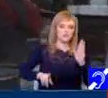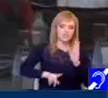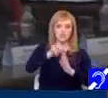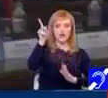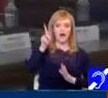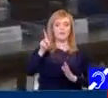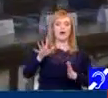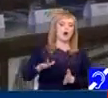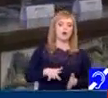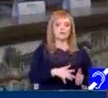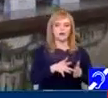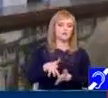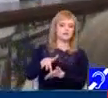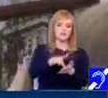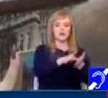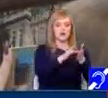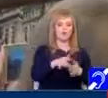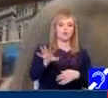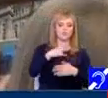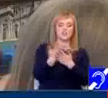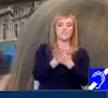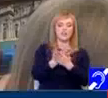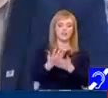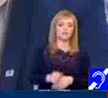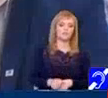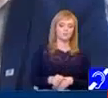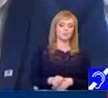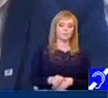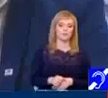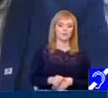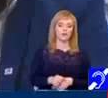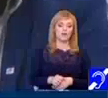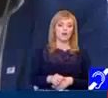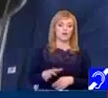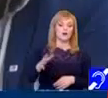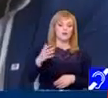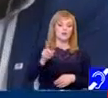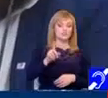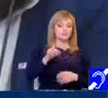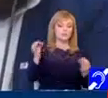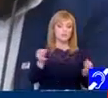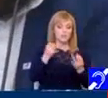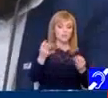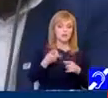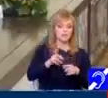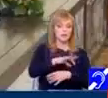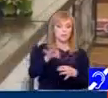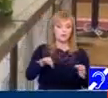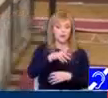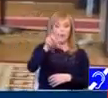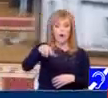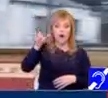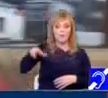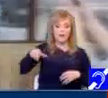istoric România-Republica Moldova, zona Cernăuți, printr-o caravană de film românesc. Elementul original al acestui proiect este că publicul